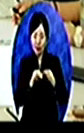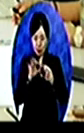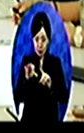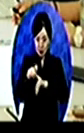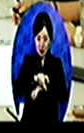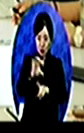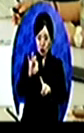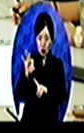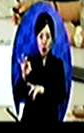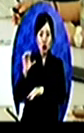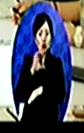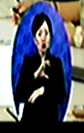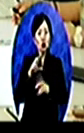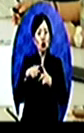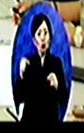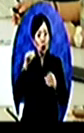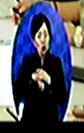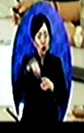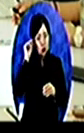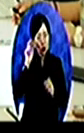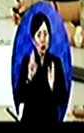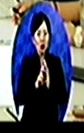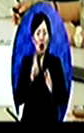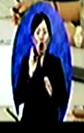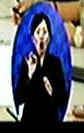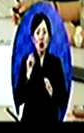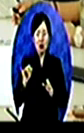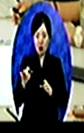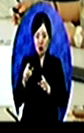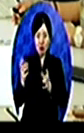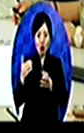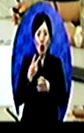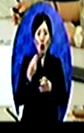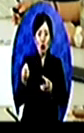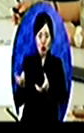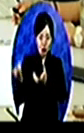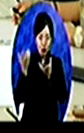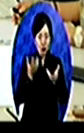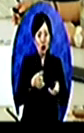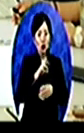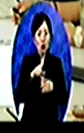улсад суралцах боломжтой. Косын хөтөлбөрийн хүрээнд 200 оюутныг Япоо улсад сурахаар төлөвлөсөн. Одоогийн